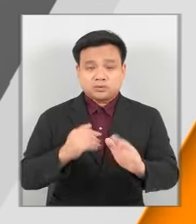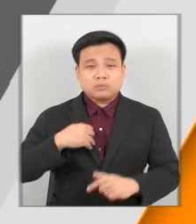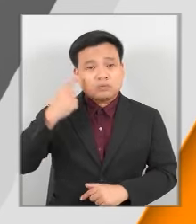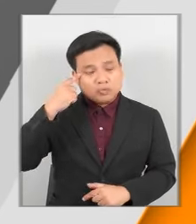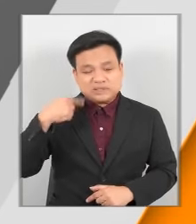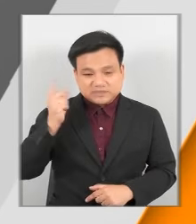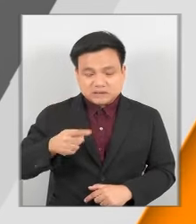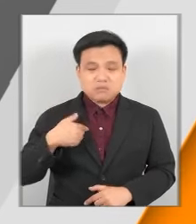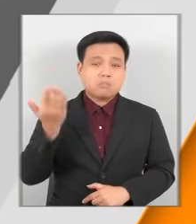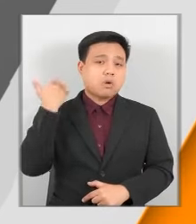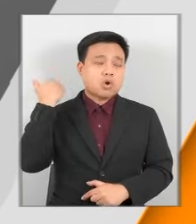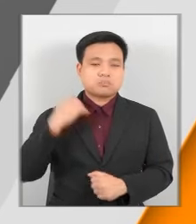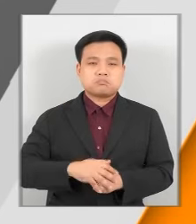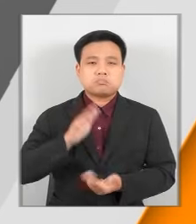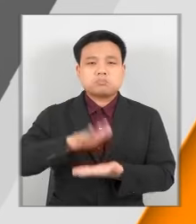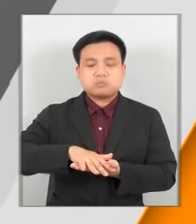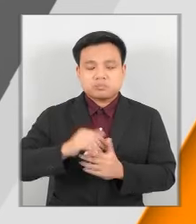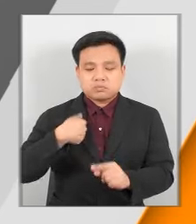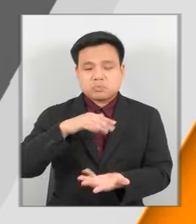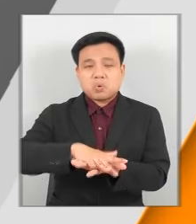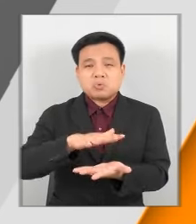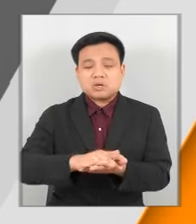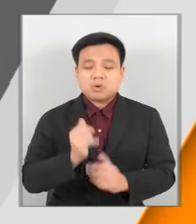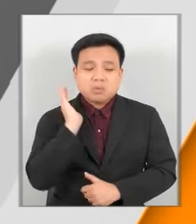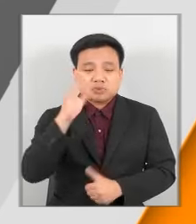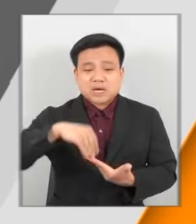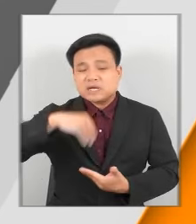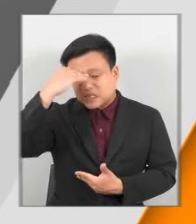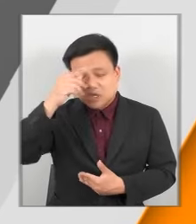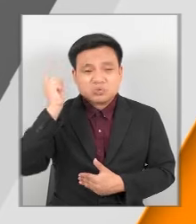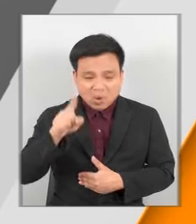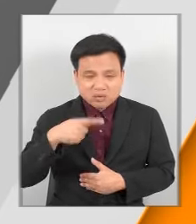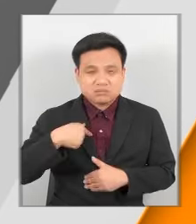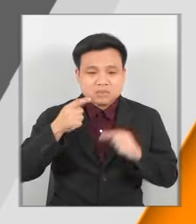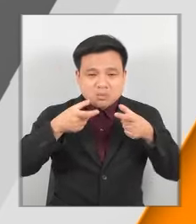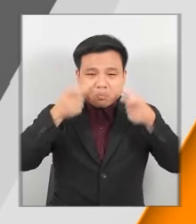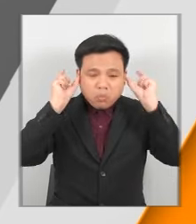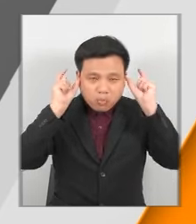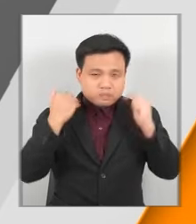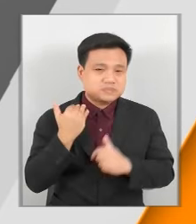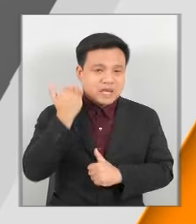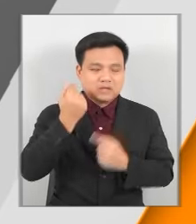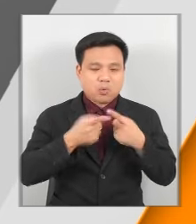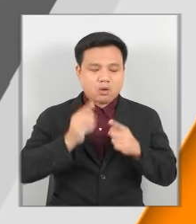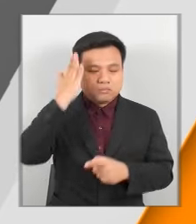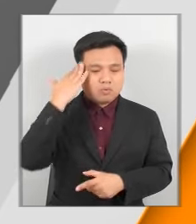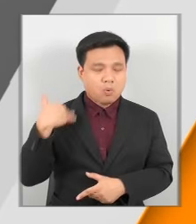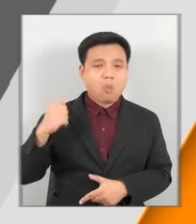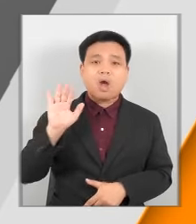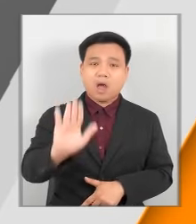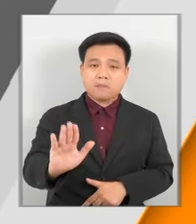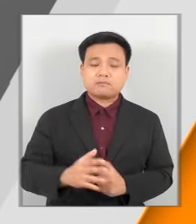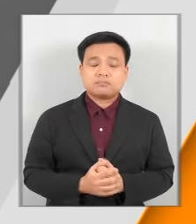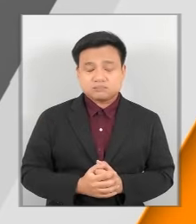เรียนเนี่ยจะให้ไว้ผมยาวๆแบบนี้ได้เบอกเป็นจิ๊กโก๋กันหมดอ่ะสมัยก่อนอ่ะเนคุณปิ๊กเนาะมันจะมีข้อยกเว้นน่ะนักเรียนบางคนที่เป็นแบบเราเคยเห็น